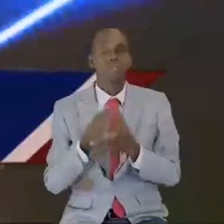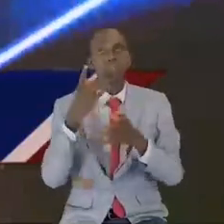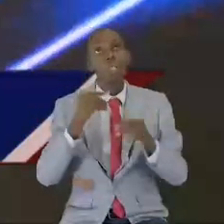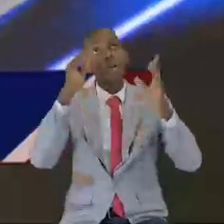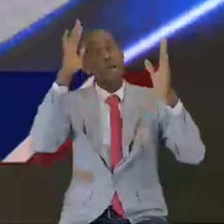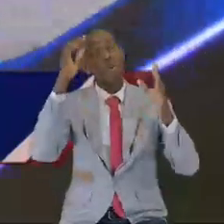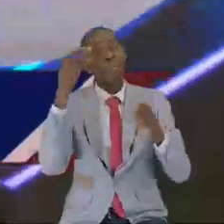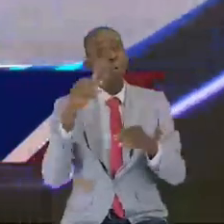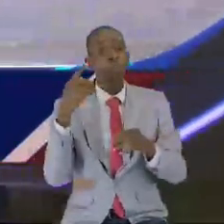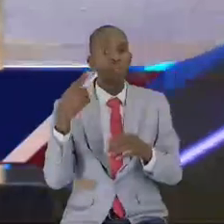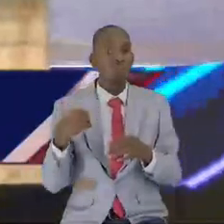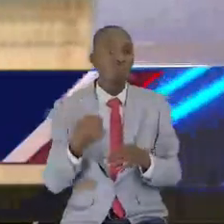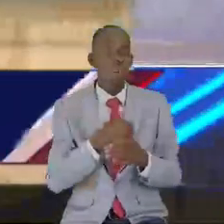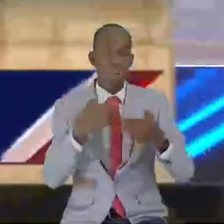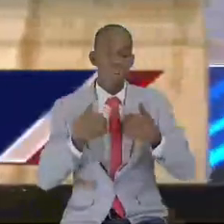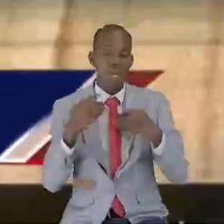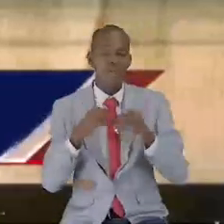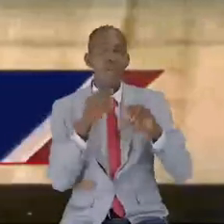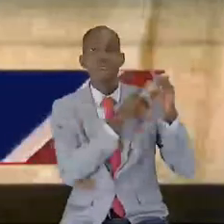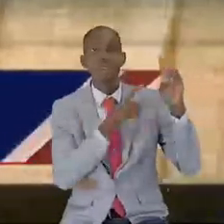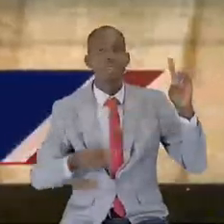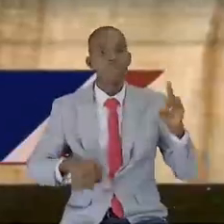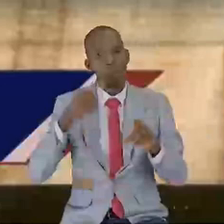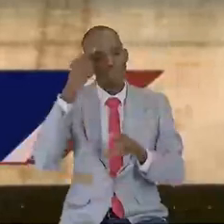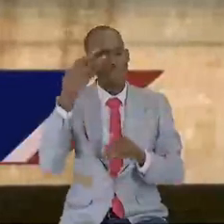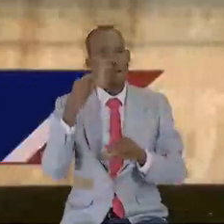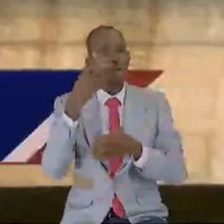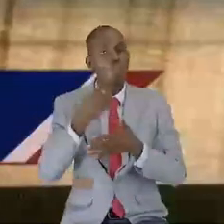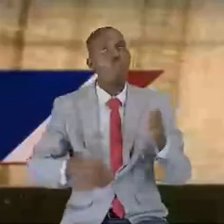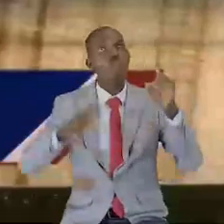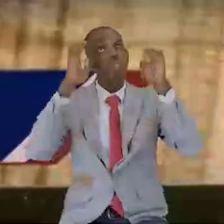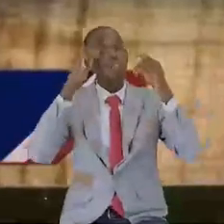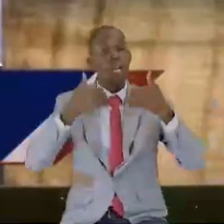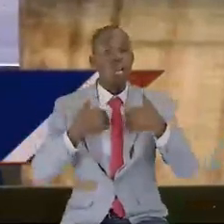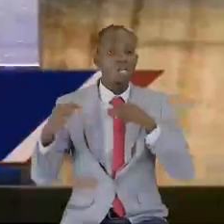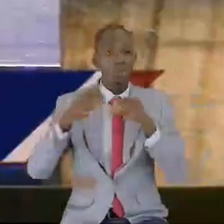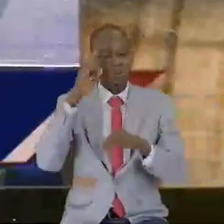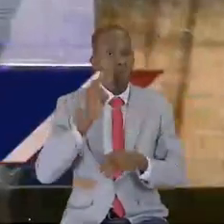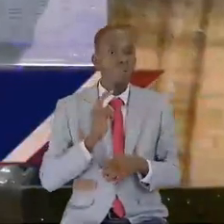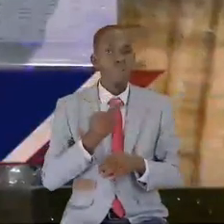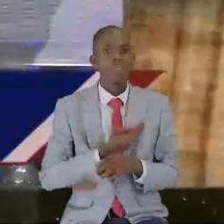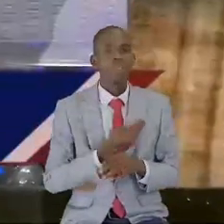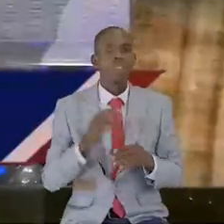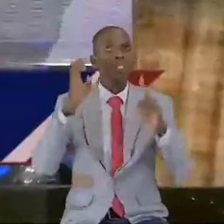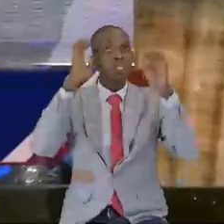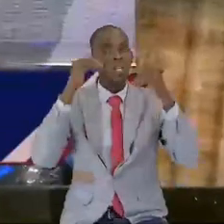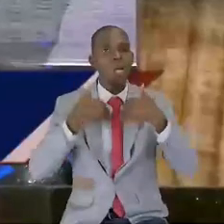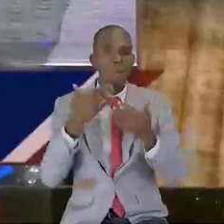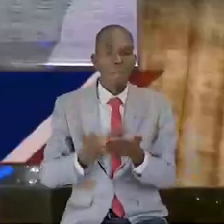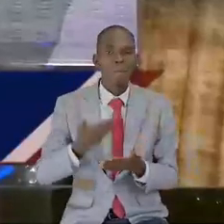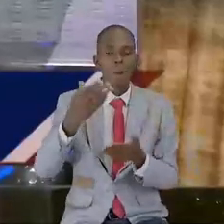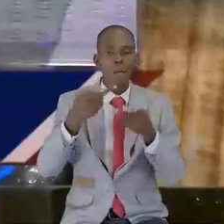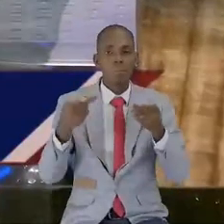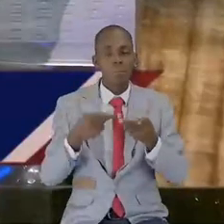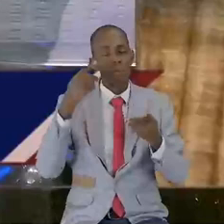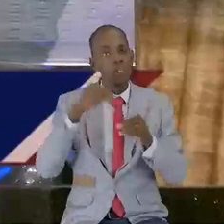L'espérance que nous avons dans le Seigneur, à cause de ce qu'il a fait pour nous, il a acquis un lieu